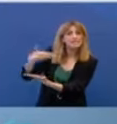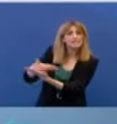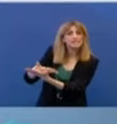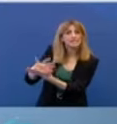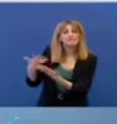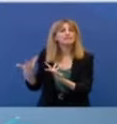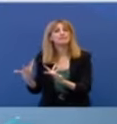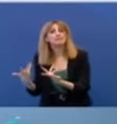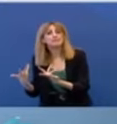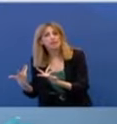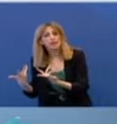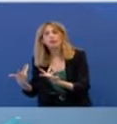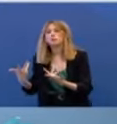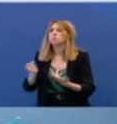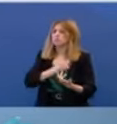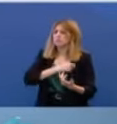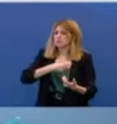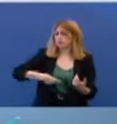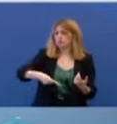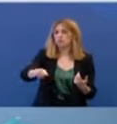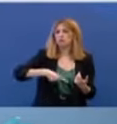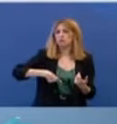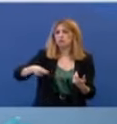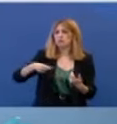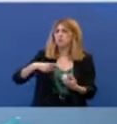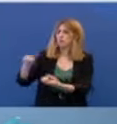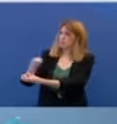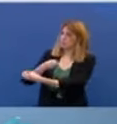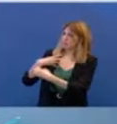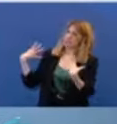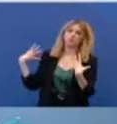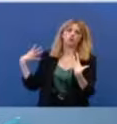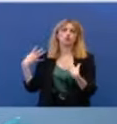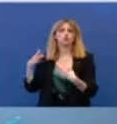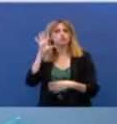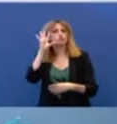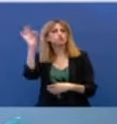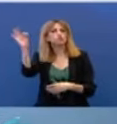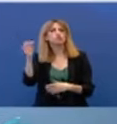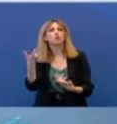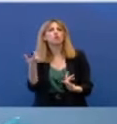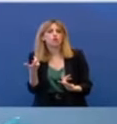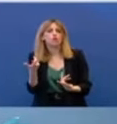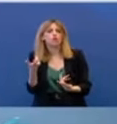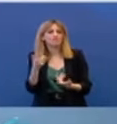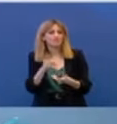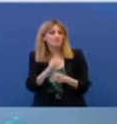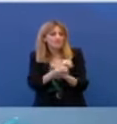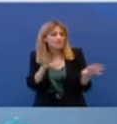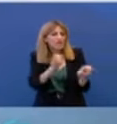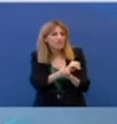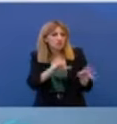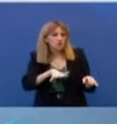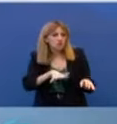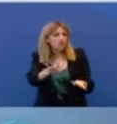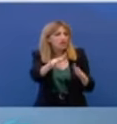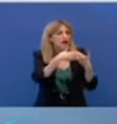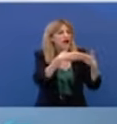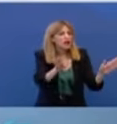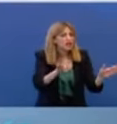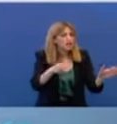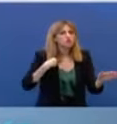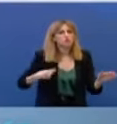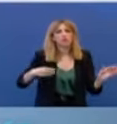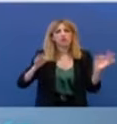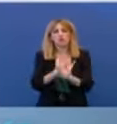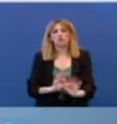να αρχίσει η αντίστοιχη προετοιμασία από τους Δήμους και σε αυτόν τον τομέα. Σε ό,τι αφορά τώρα τις διαδικασίες του